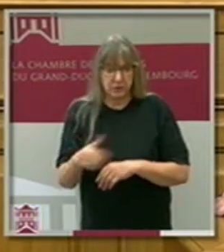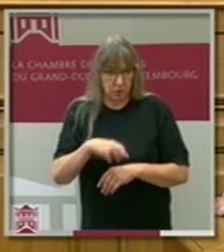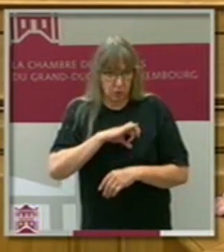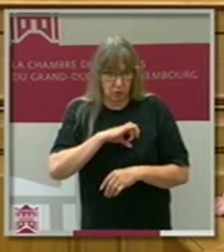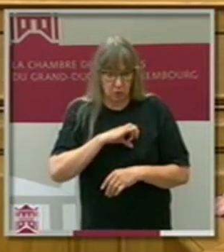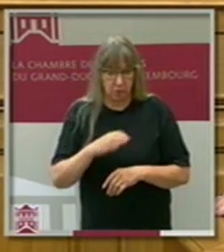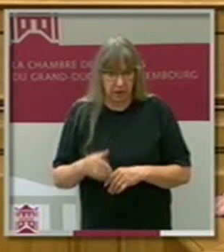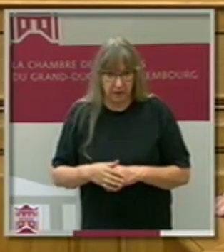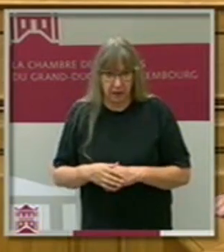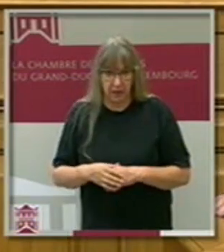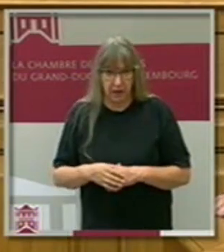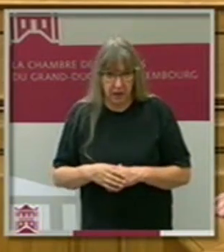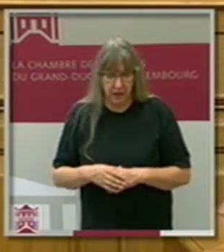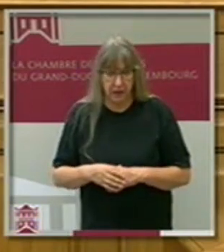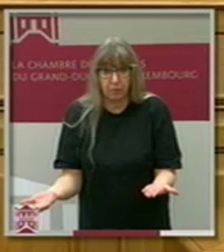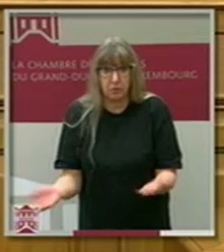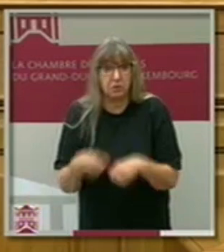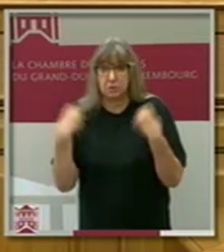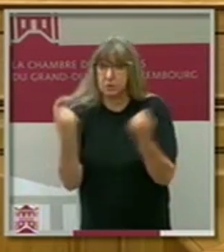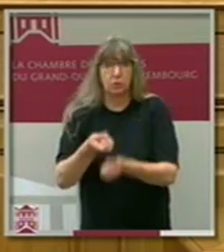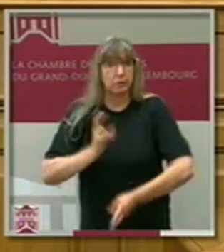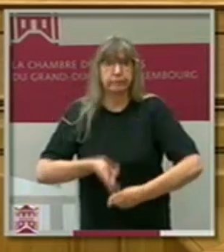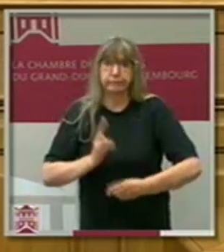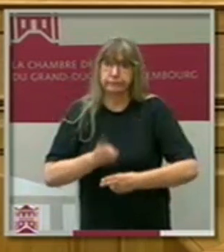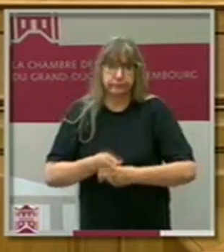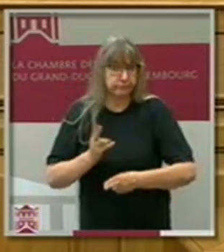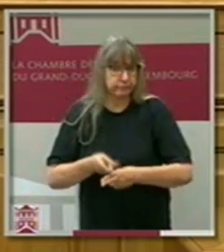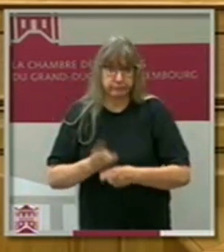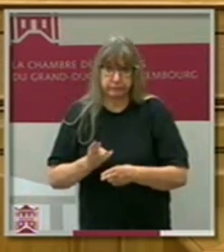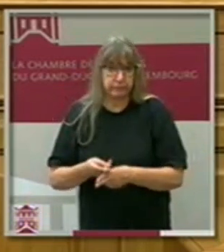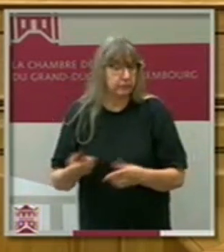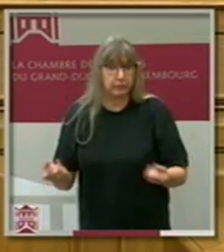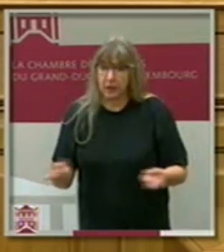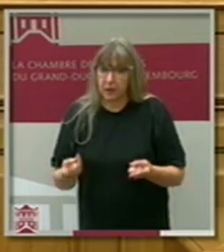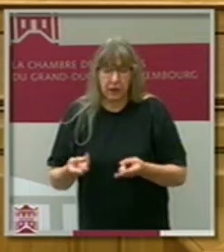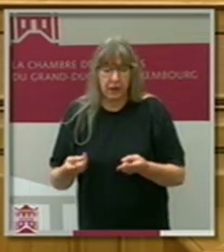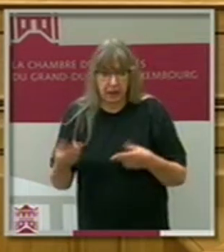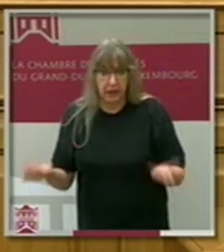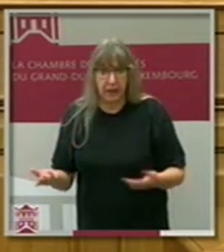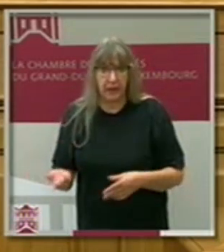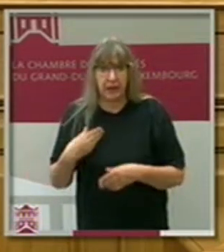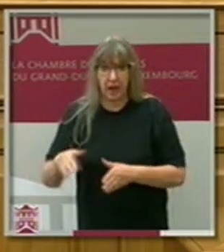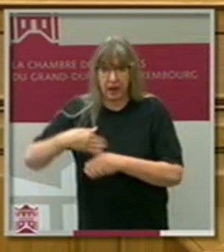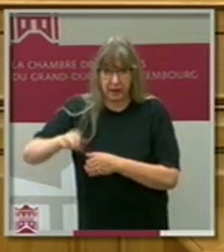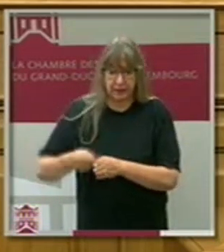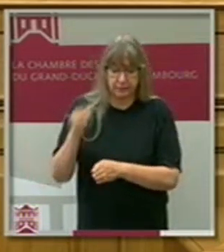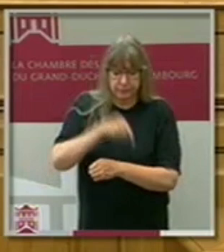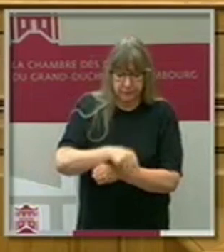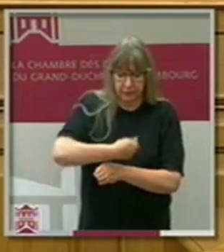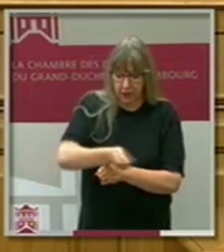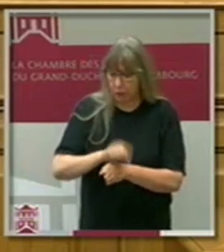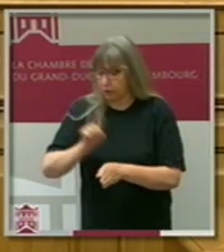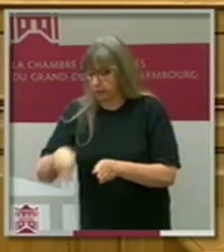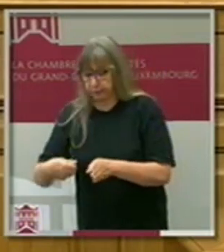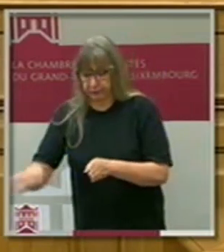hier im Land tun, zu schwätzen. Wir verwirren also auch dürfen dagegen, dass meine CO2-Steuer sollen abfeiern. Herr Präsident, wir